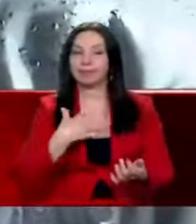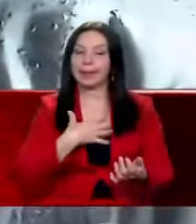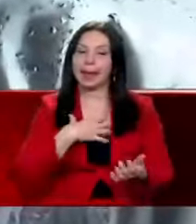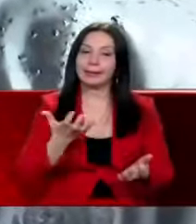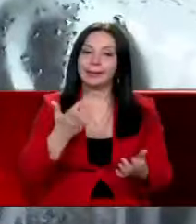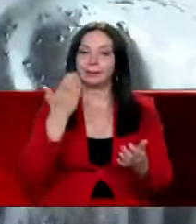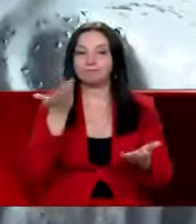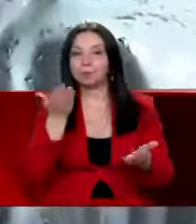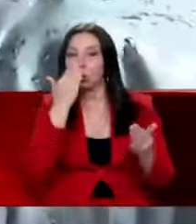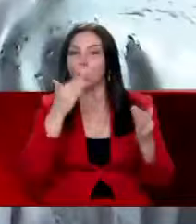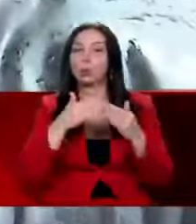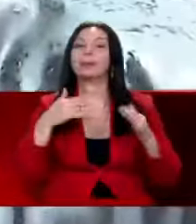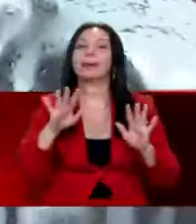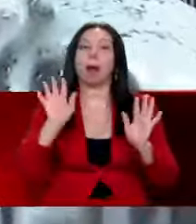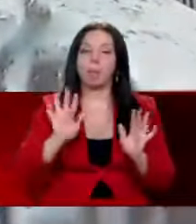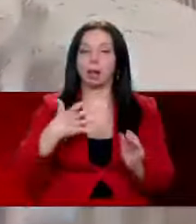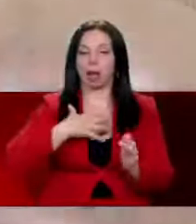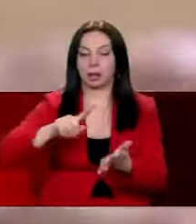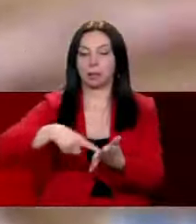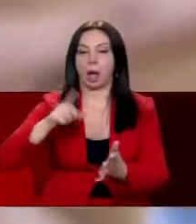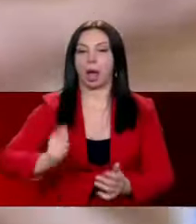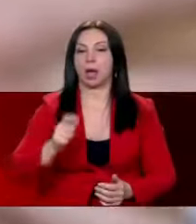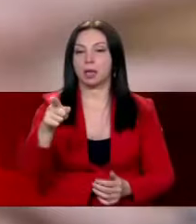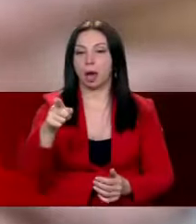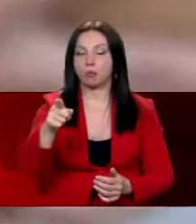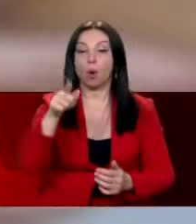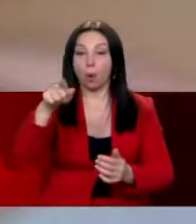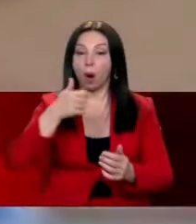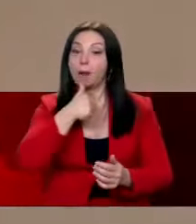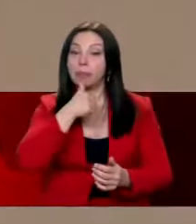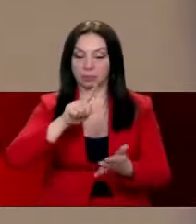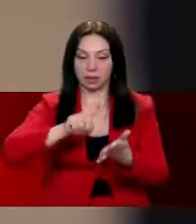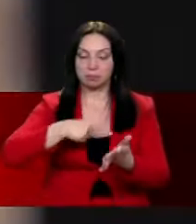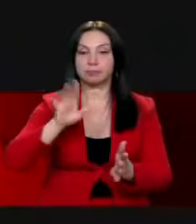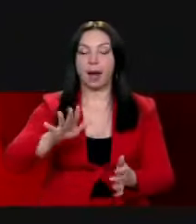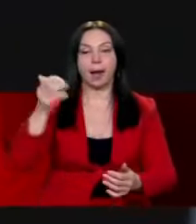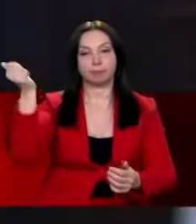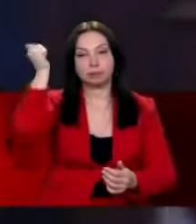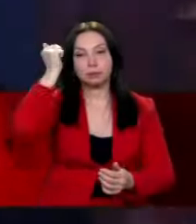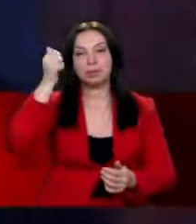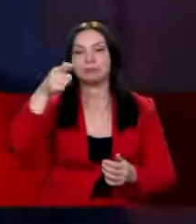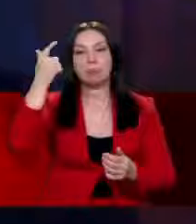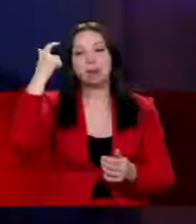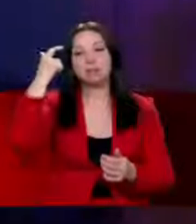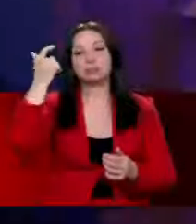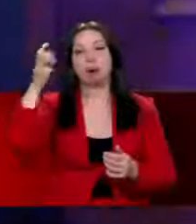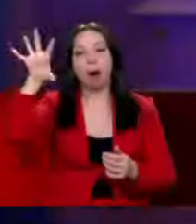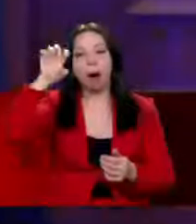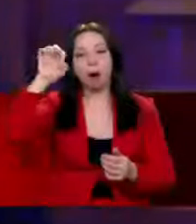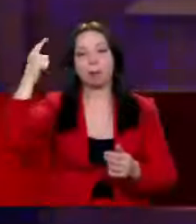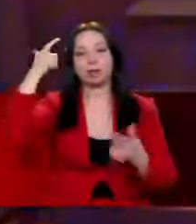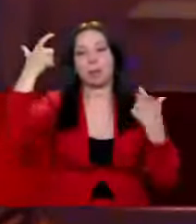bunu imzalarsa bütün sorumluluk kuryeciye geçer. O imza başına dert oldu. Kurye hapis cezası aldı. Seni